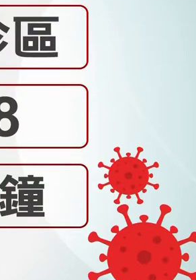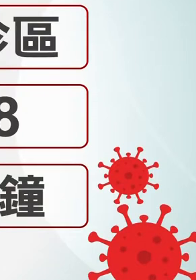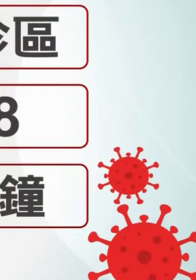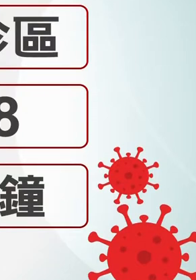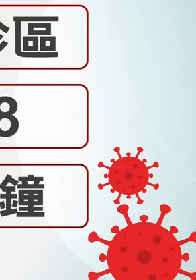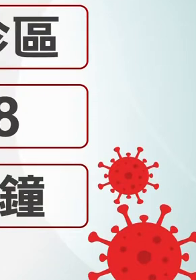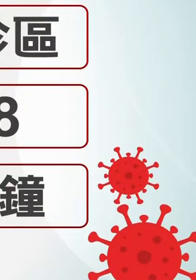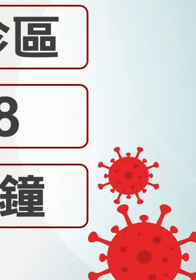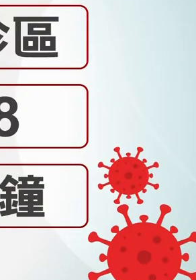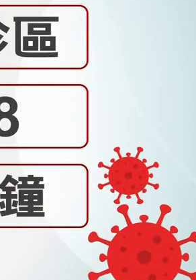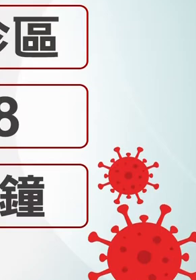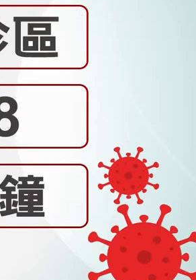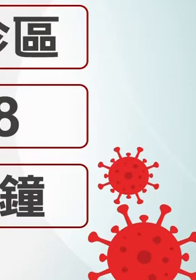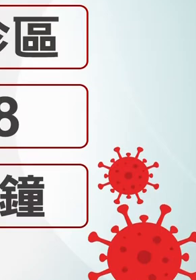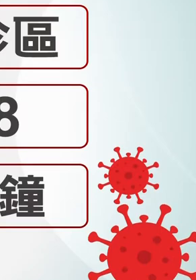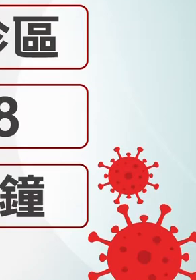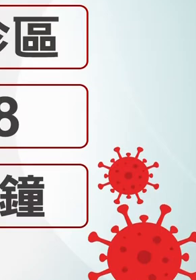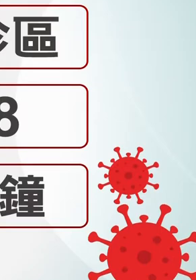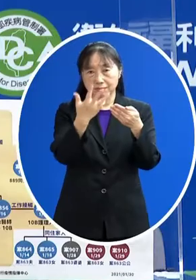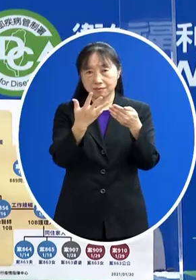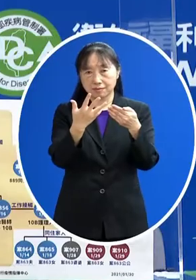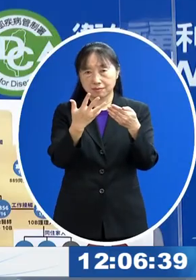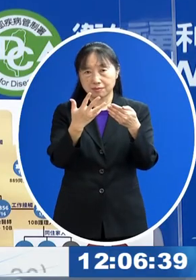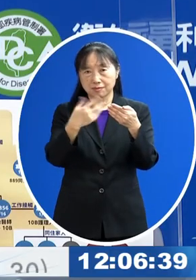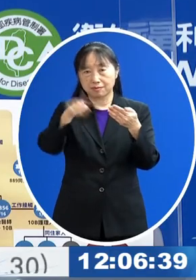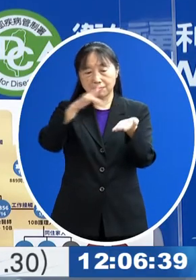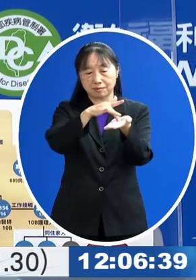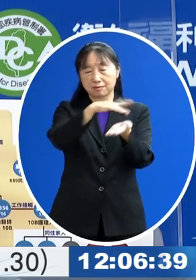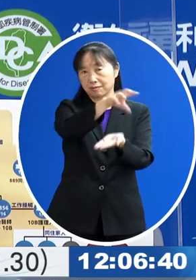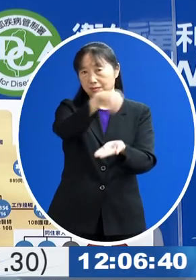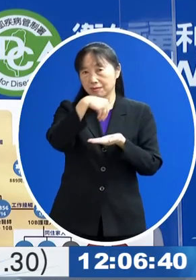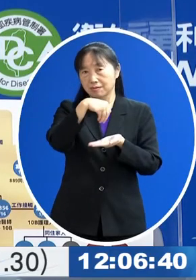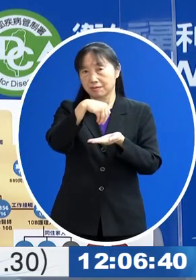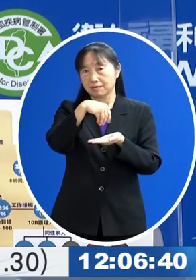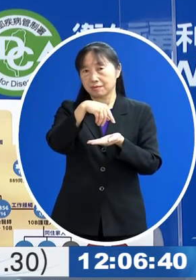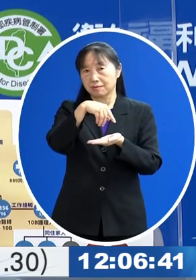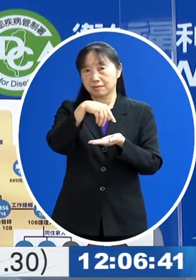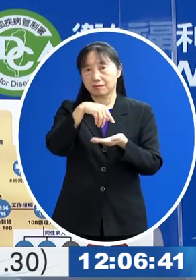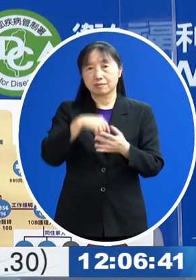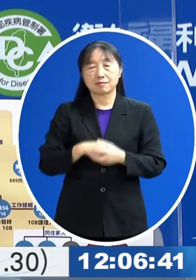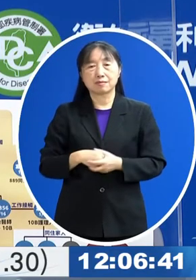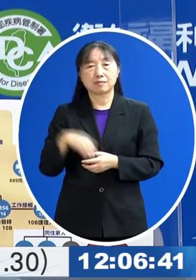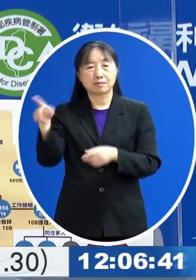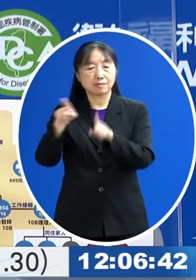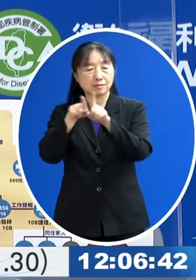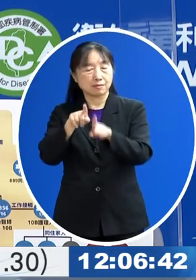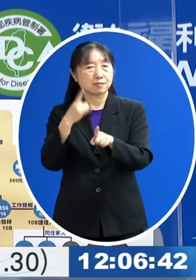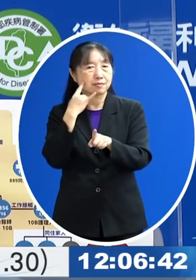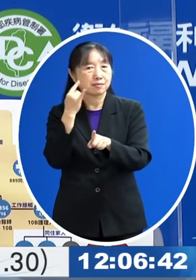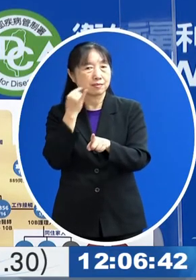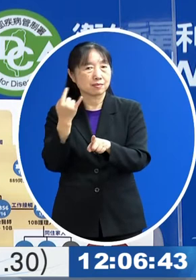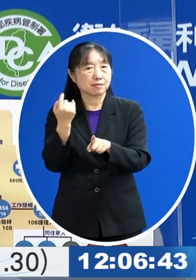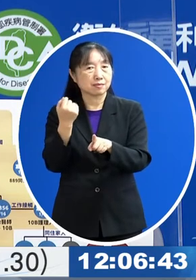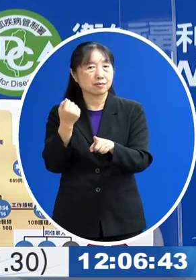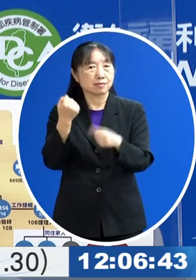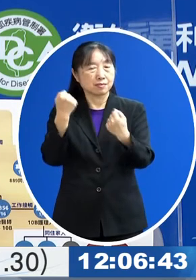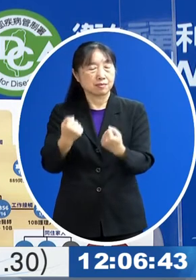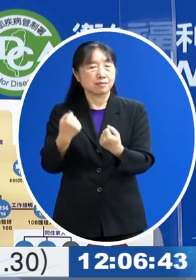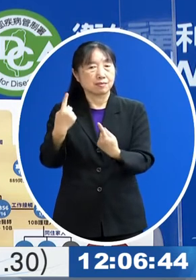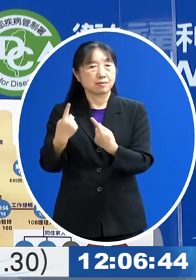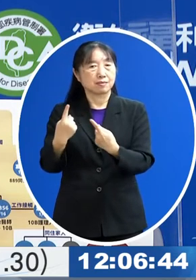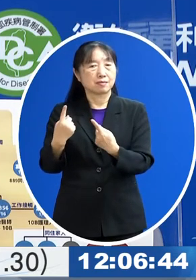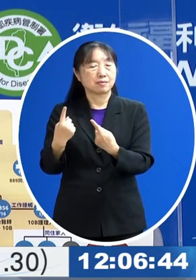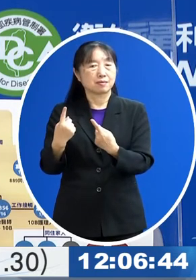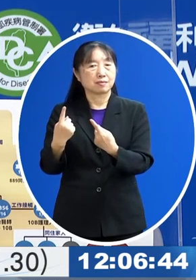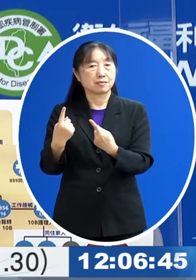钟的接触，研判是感染途径。 领药的时候，那他的陪他妈妈，他妈妈就在比较靠近